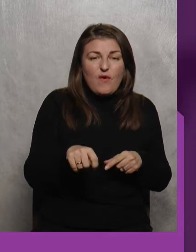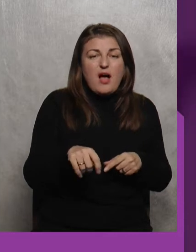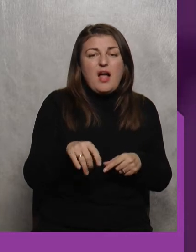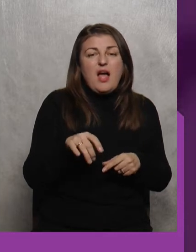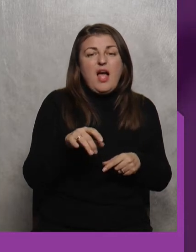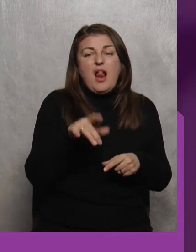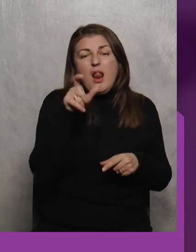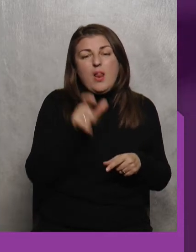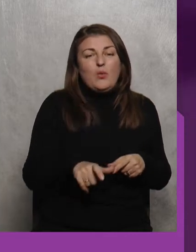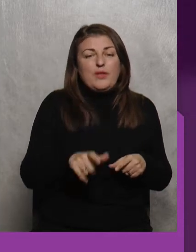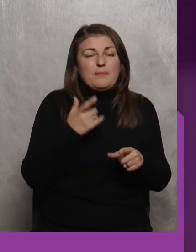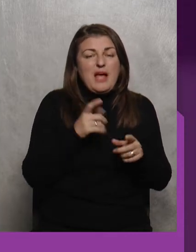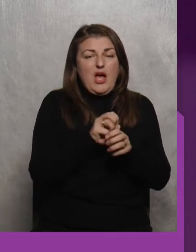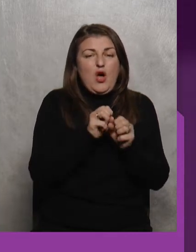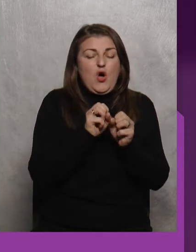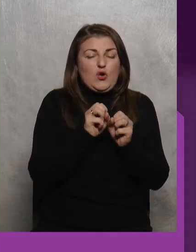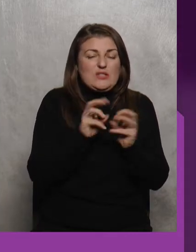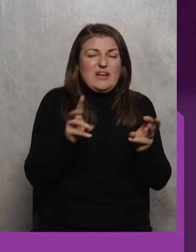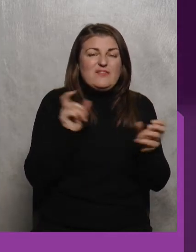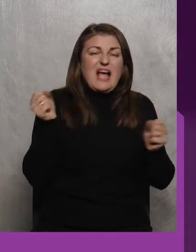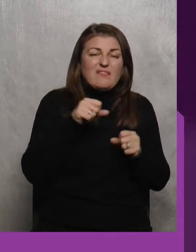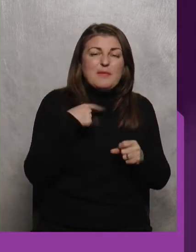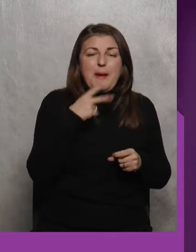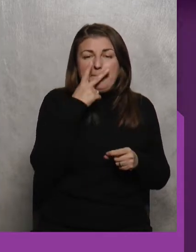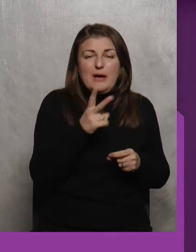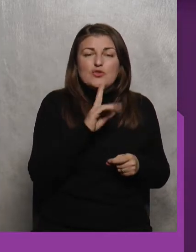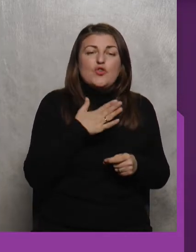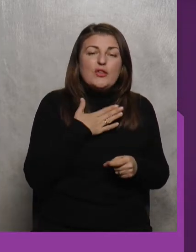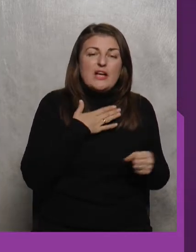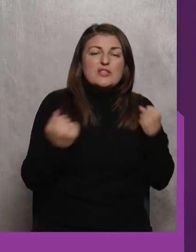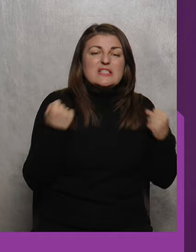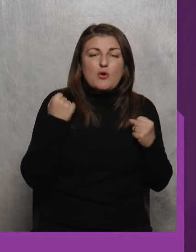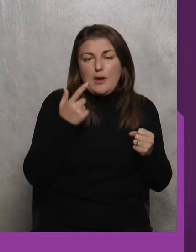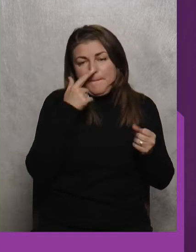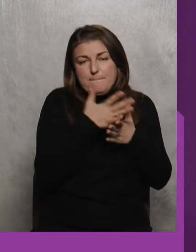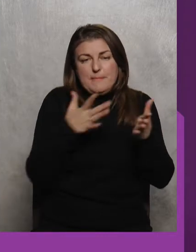стартанули і відповідно розрив захвату, але ми бачили, що наш спортсмен